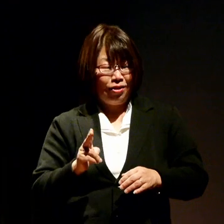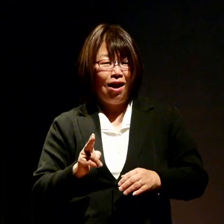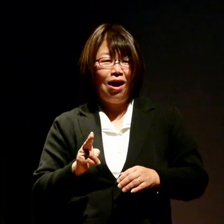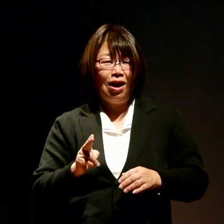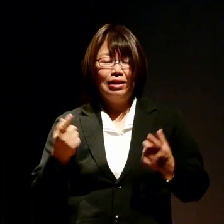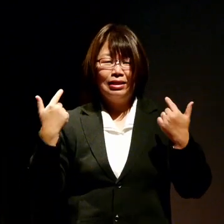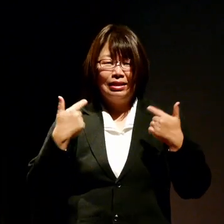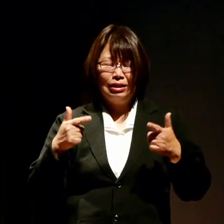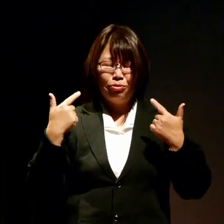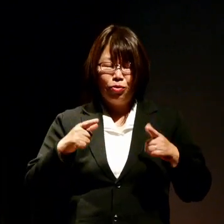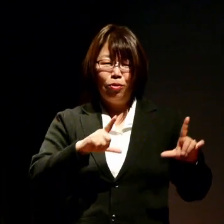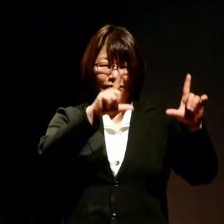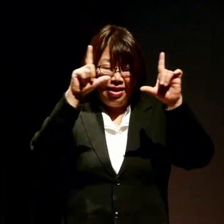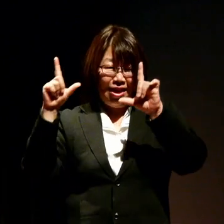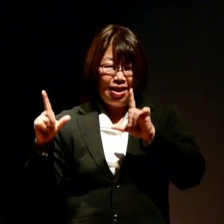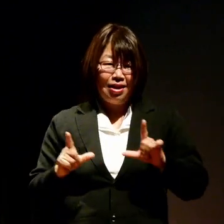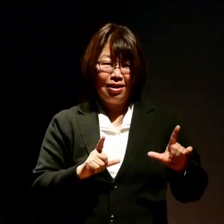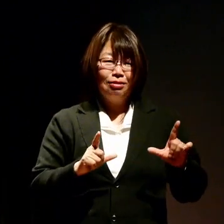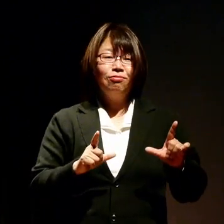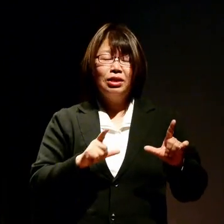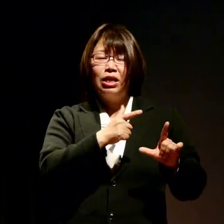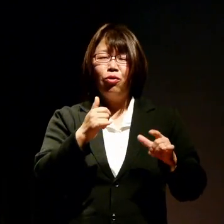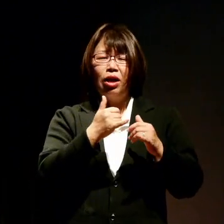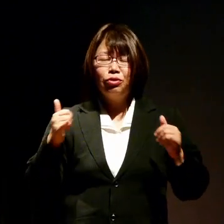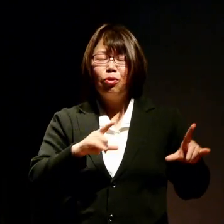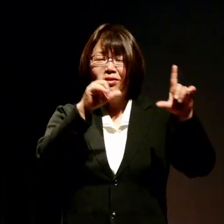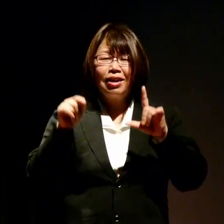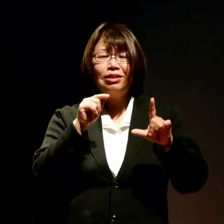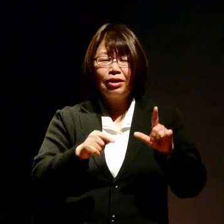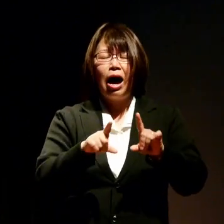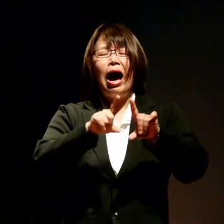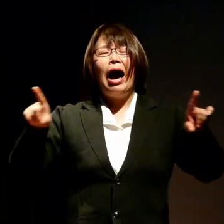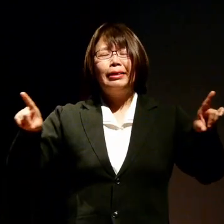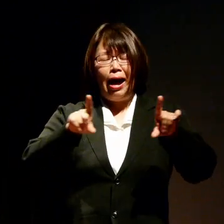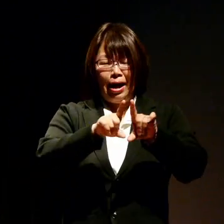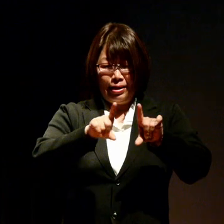日常が、いろんな人の日常が当たり前に